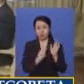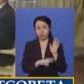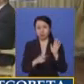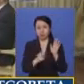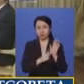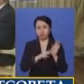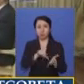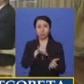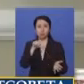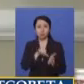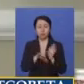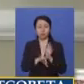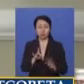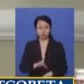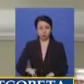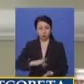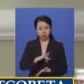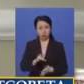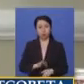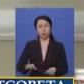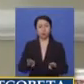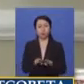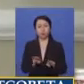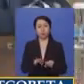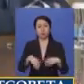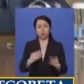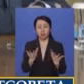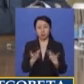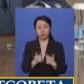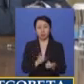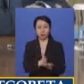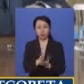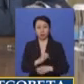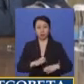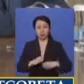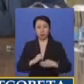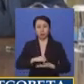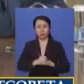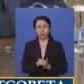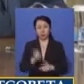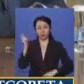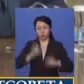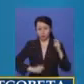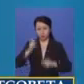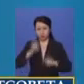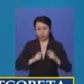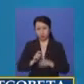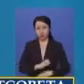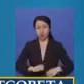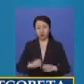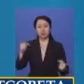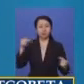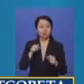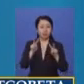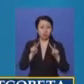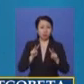кандидатов прошедших отбор на районном городском и областном уровнях выдвинуты решением политического совета на утверждение съездом партии